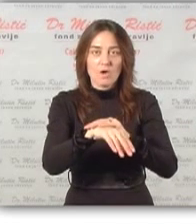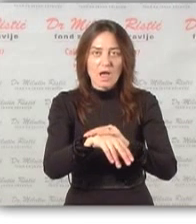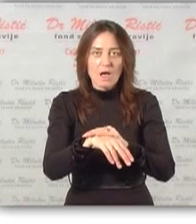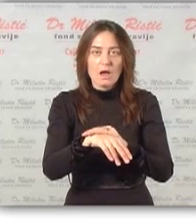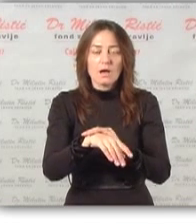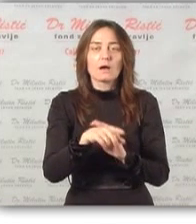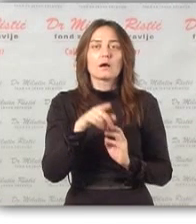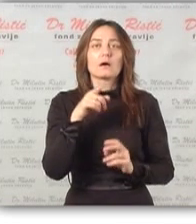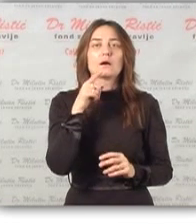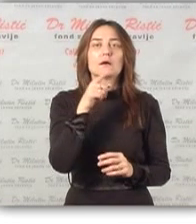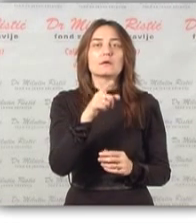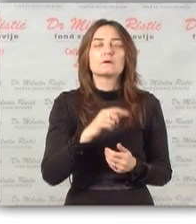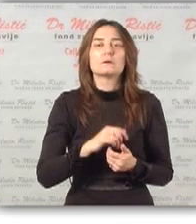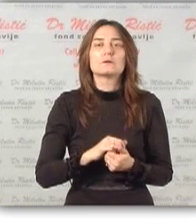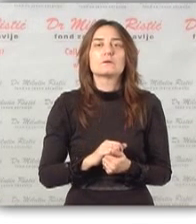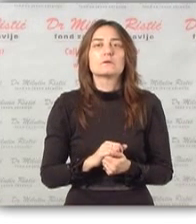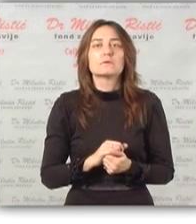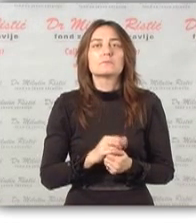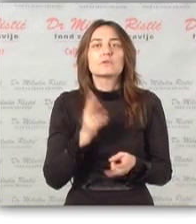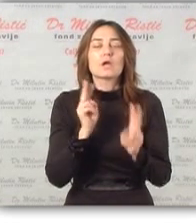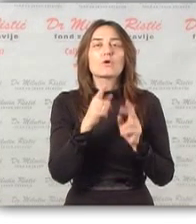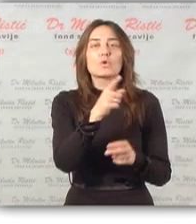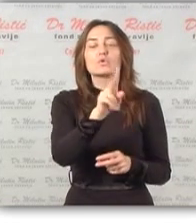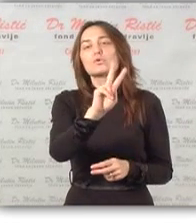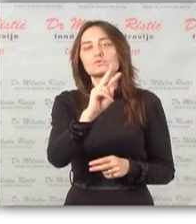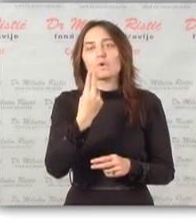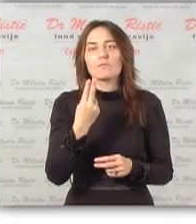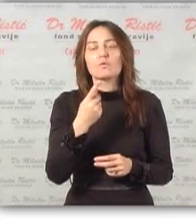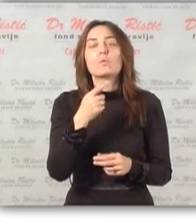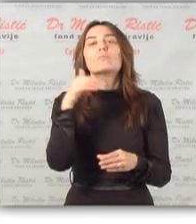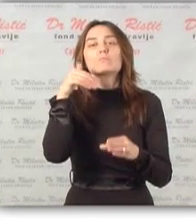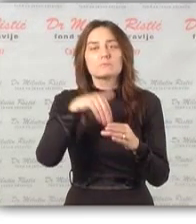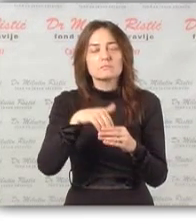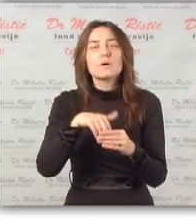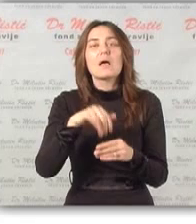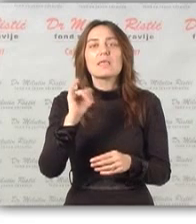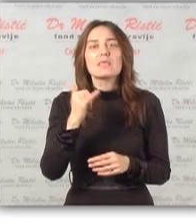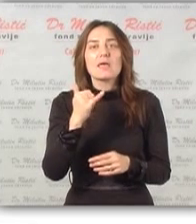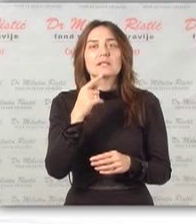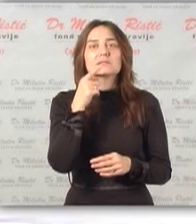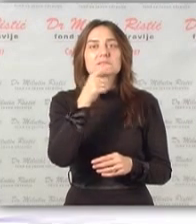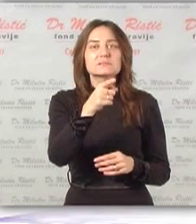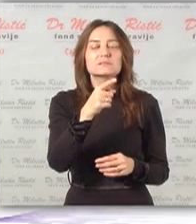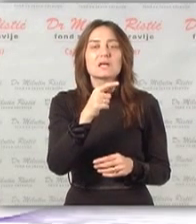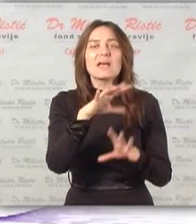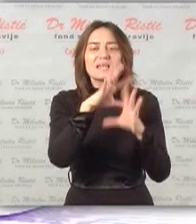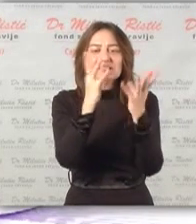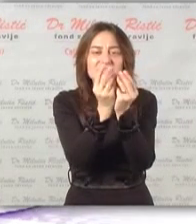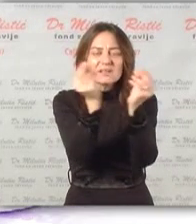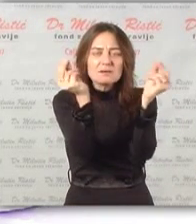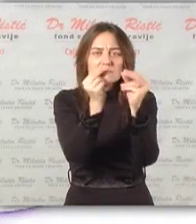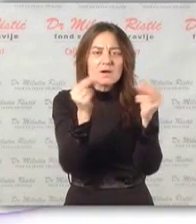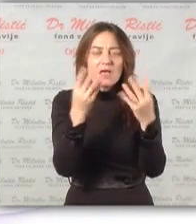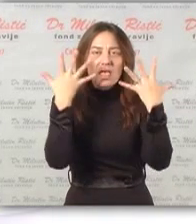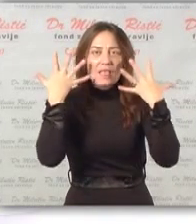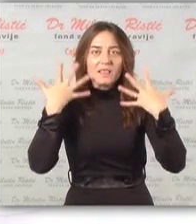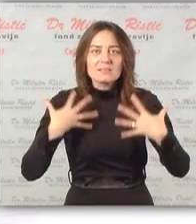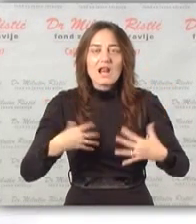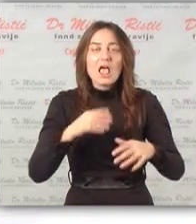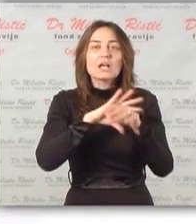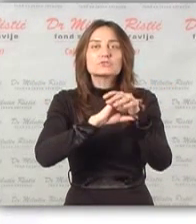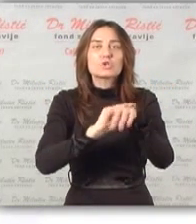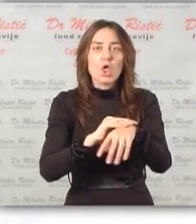zglobova, odnosno osteoartritisa, kako to zovu na zapadu. Suština jeste u propadanju svih strukturalnih